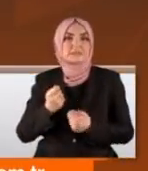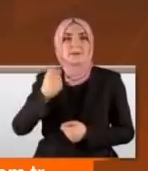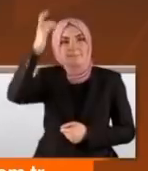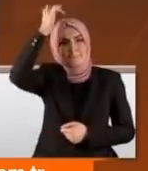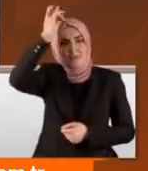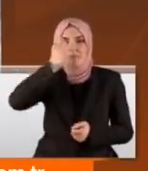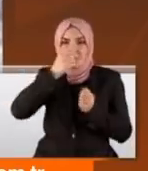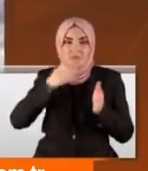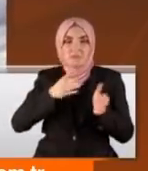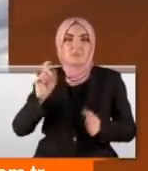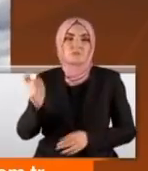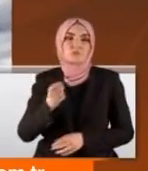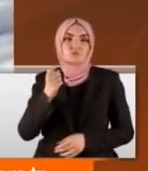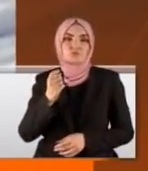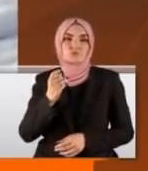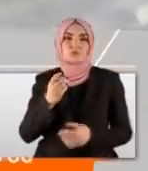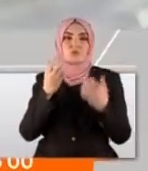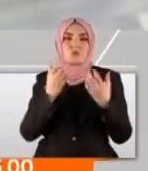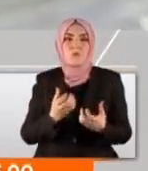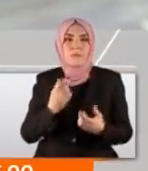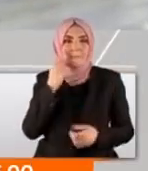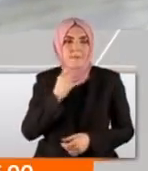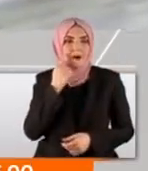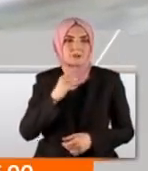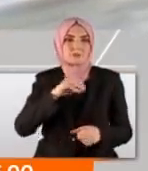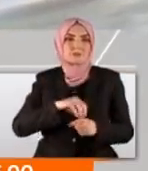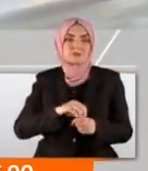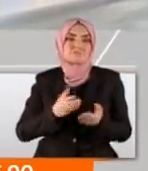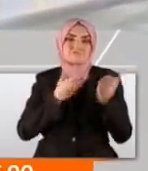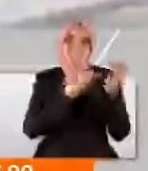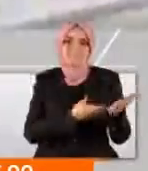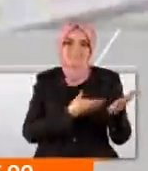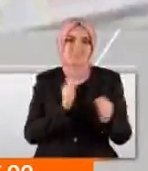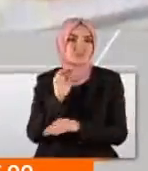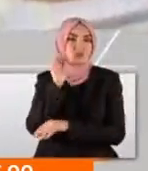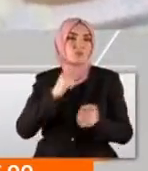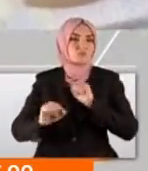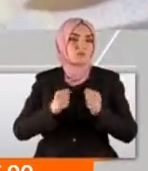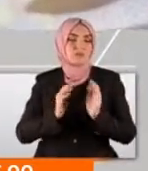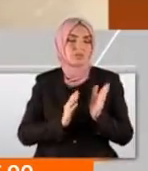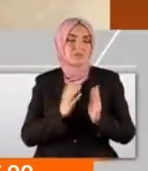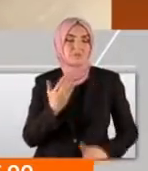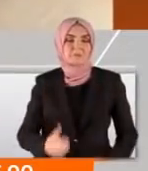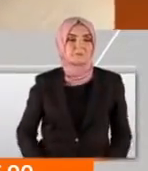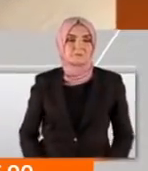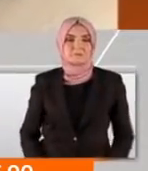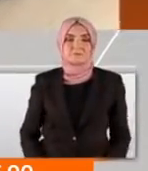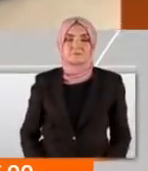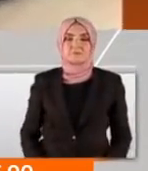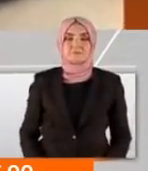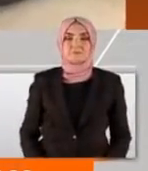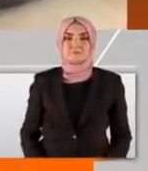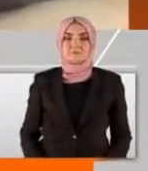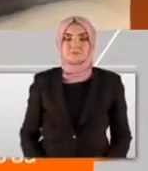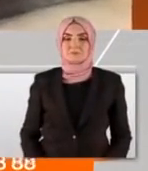bakıma alınan bebek yaşam mücadelesi veriyor. Şikayetçi olmayın dediler. Çocuğunuzun bir şeyi yok falan dediler ve o saate kadar